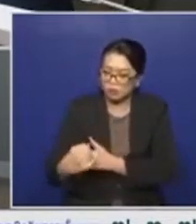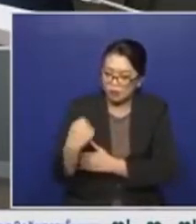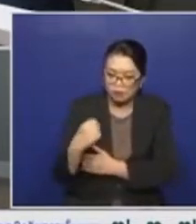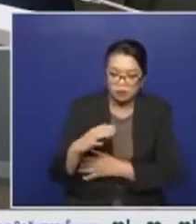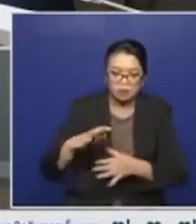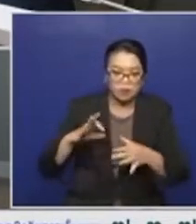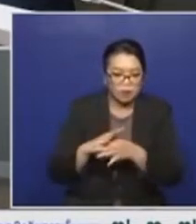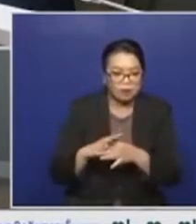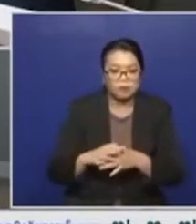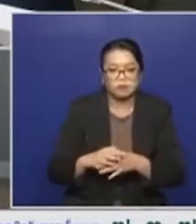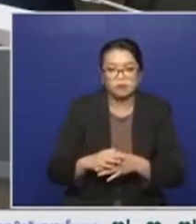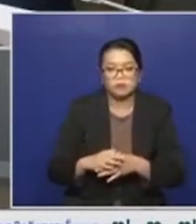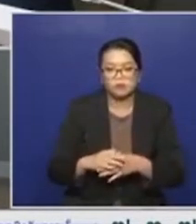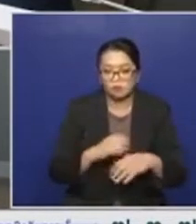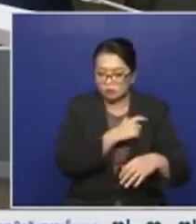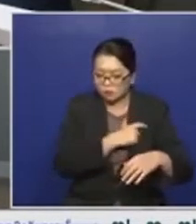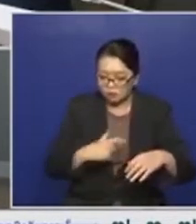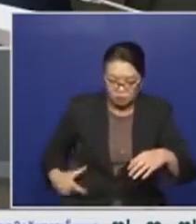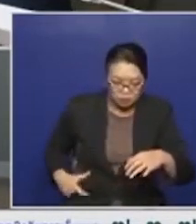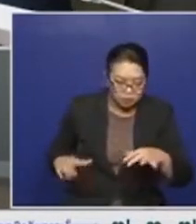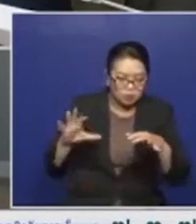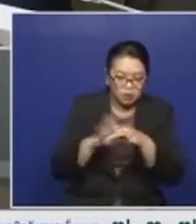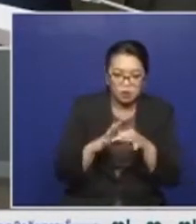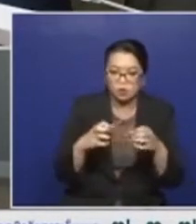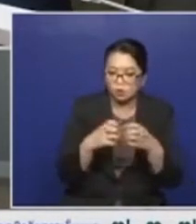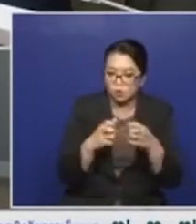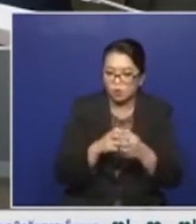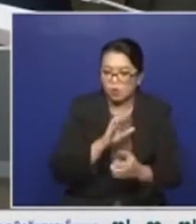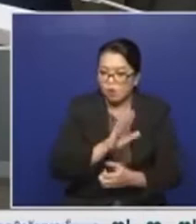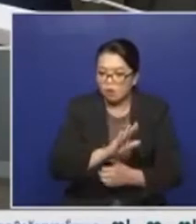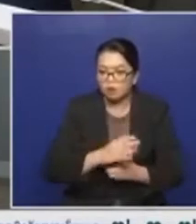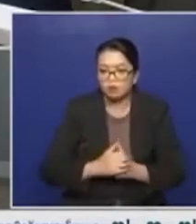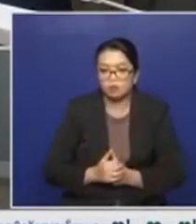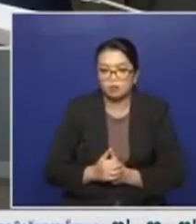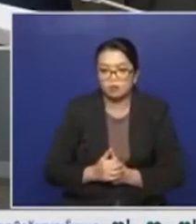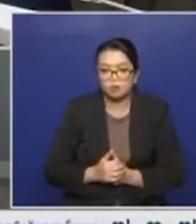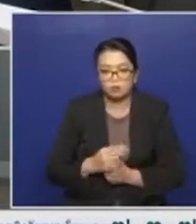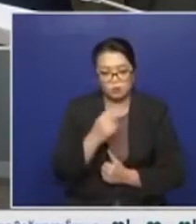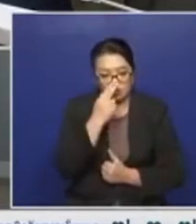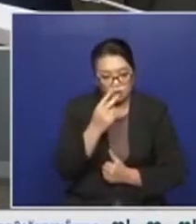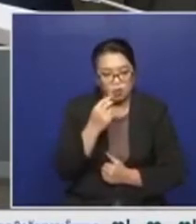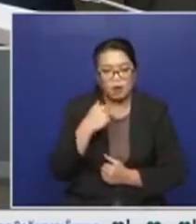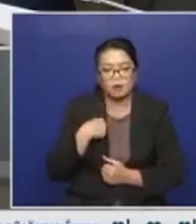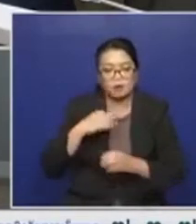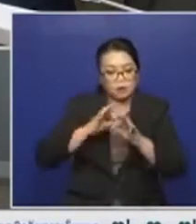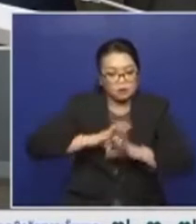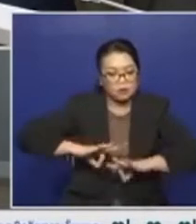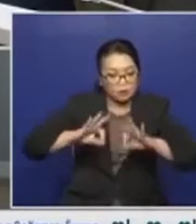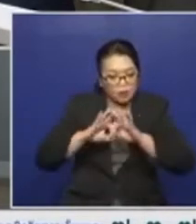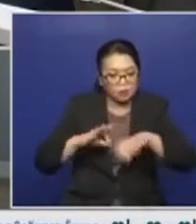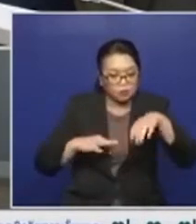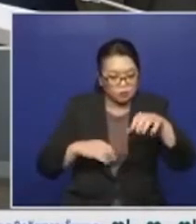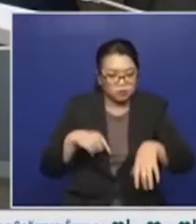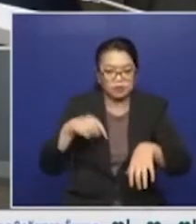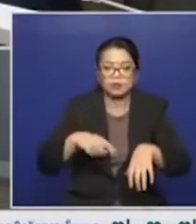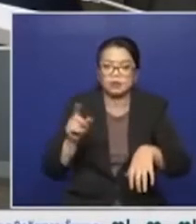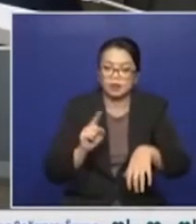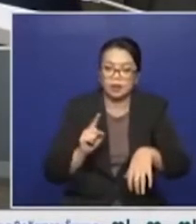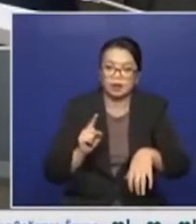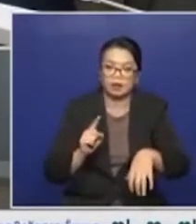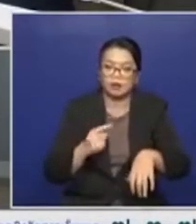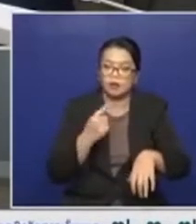เมื่อข้ามก้าวไปคือต้องดูถึงบรรยากาศดูถึงสถานที่นี้นะ